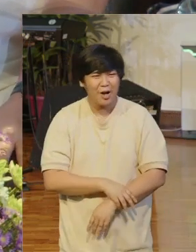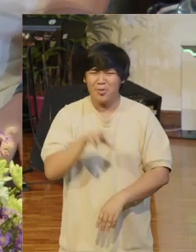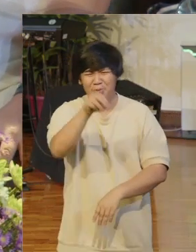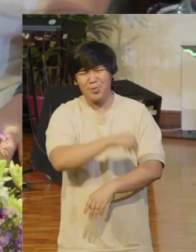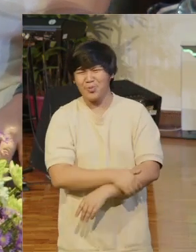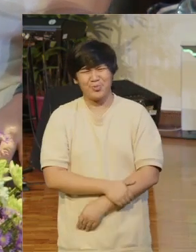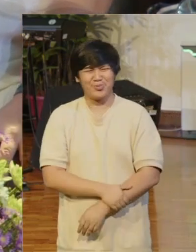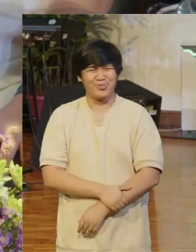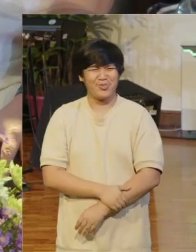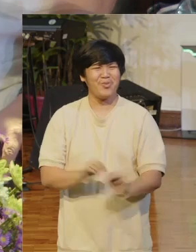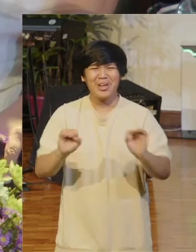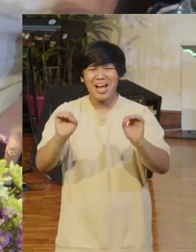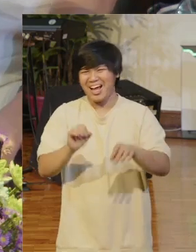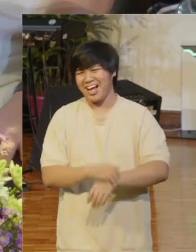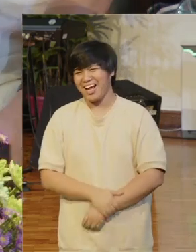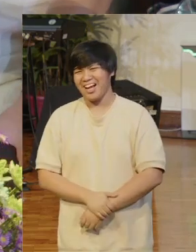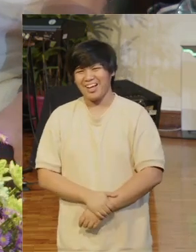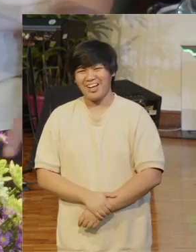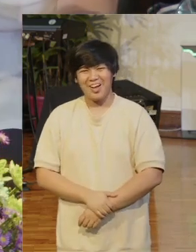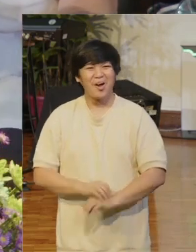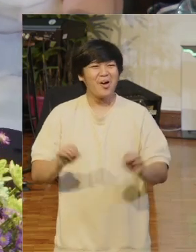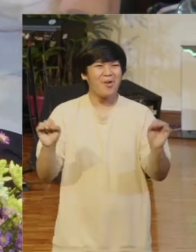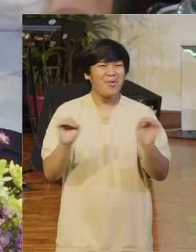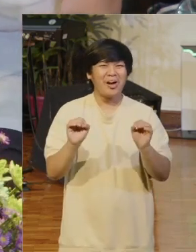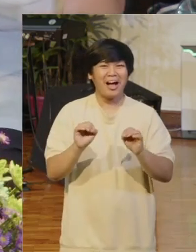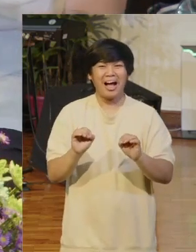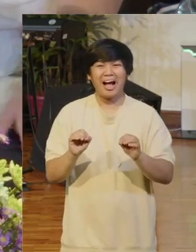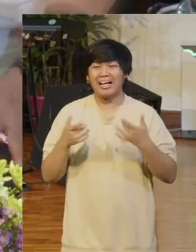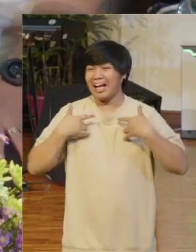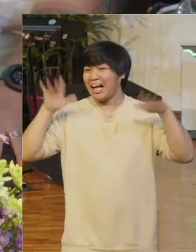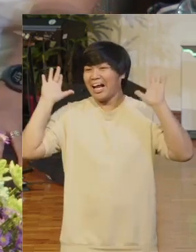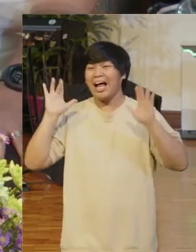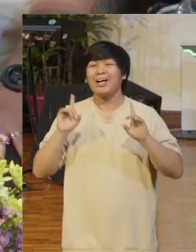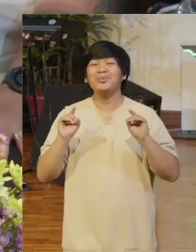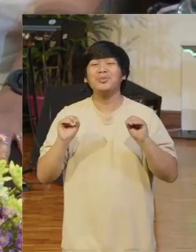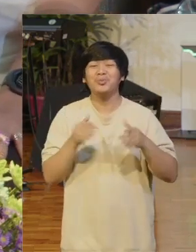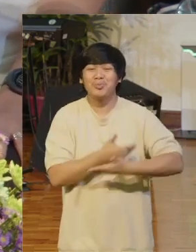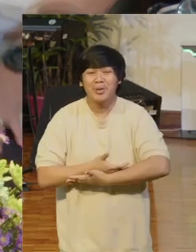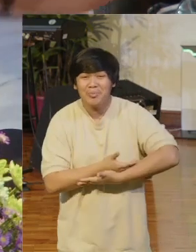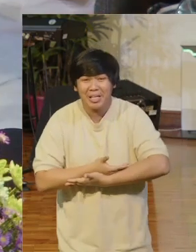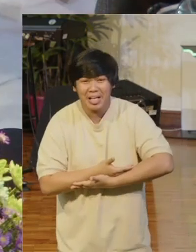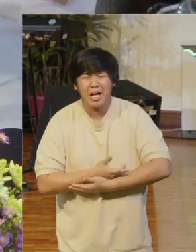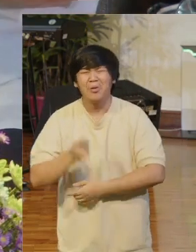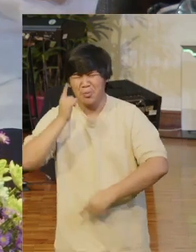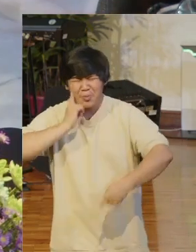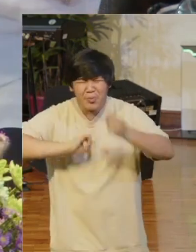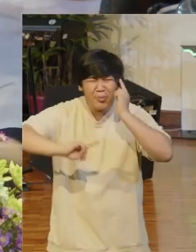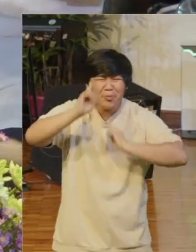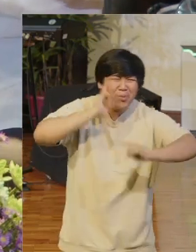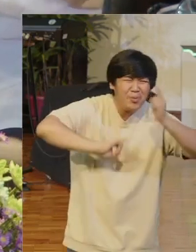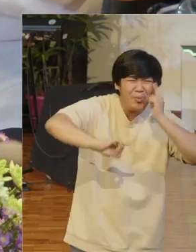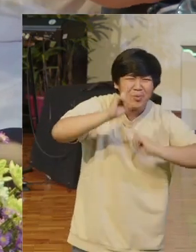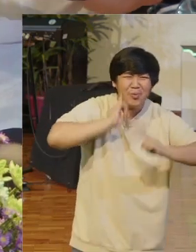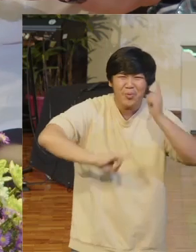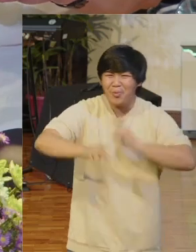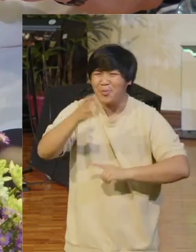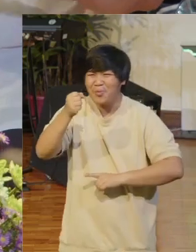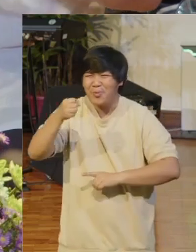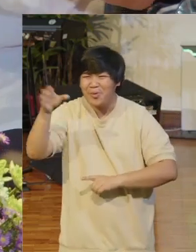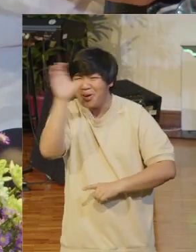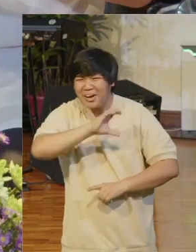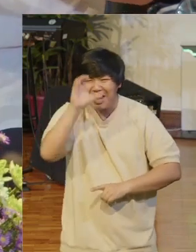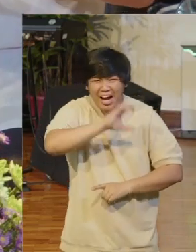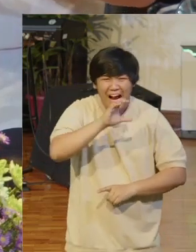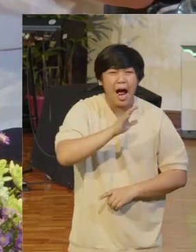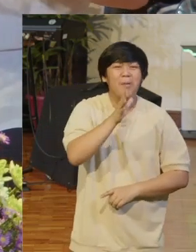ba? Wala kayong pakialam. Wala kayong kinalaman sa inyong kapanganakan. Gayon din, wala tayong kinalaman sa